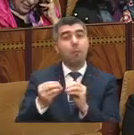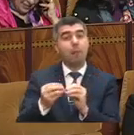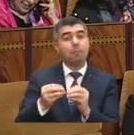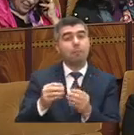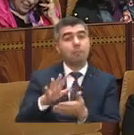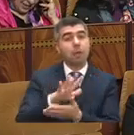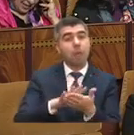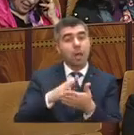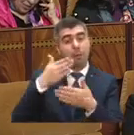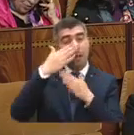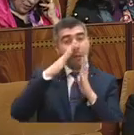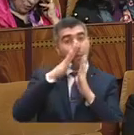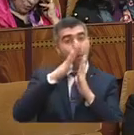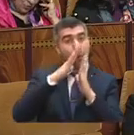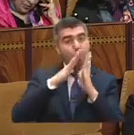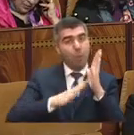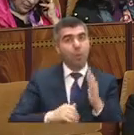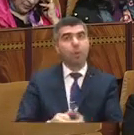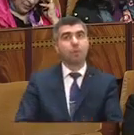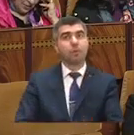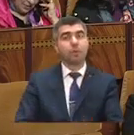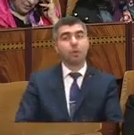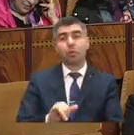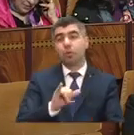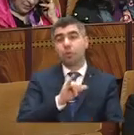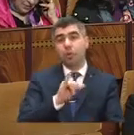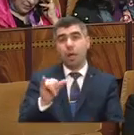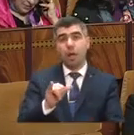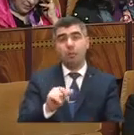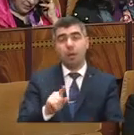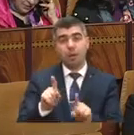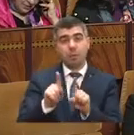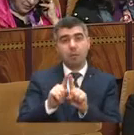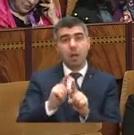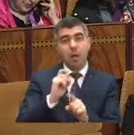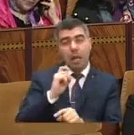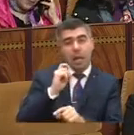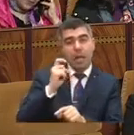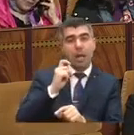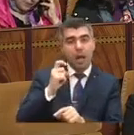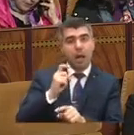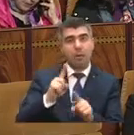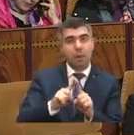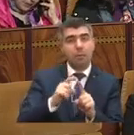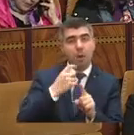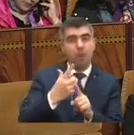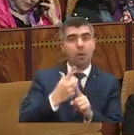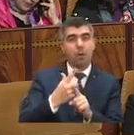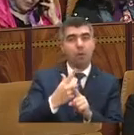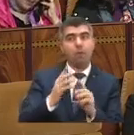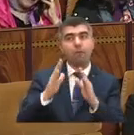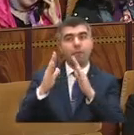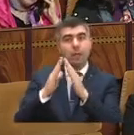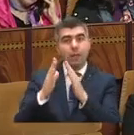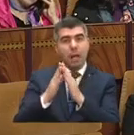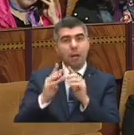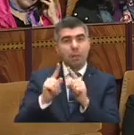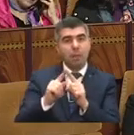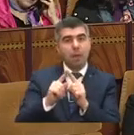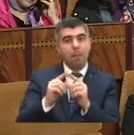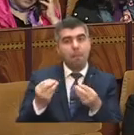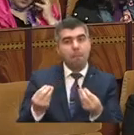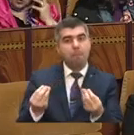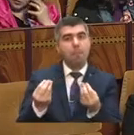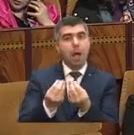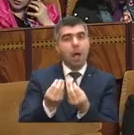كذلك عدم كراء شقق داخل مجموعات سكنية لأن هذه الظروف لا تساعد على